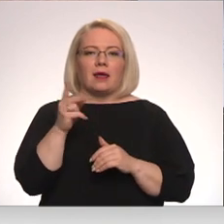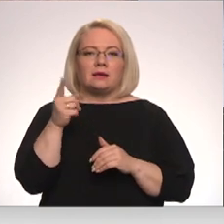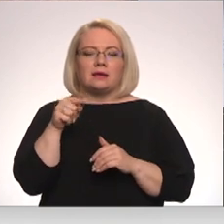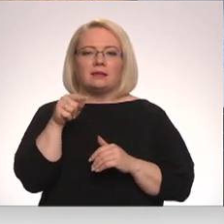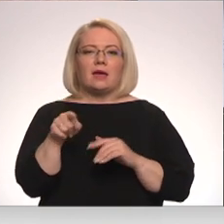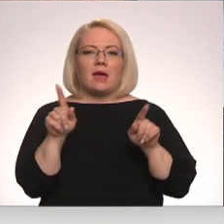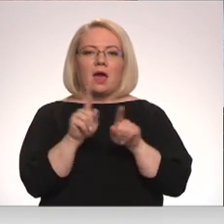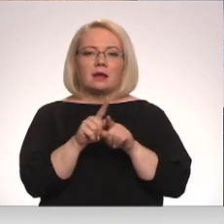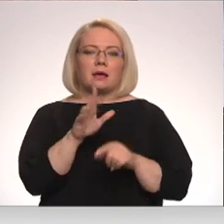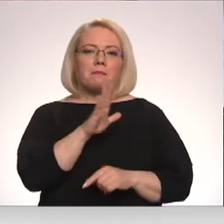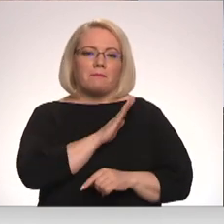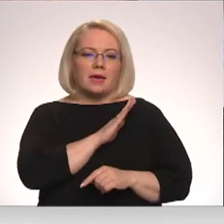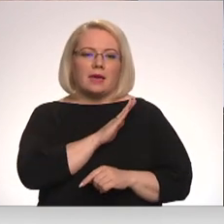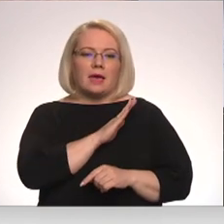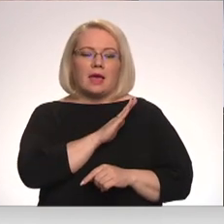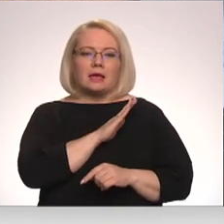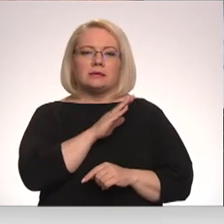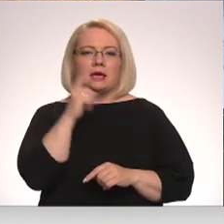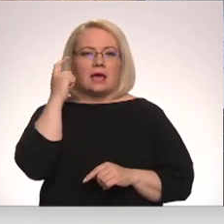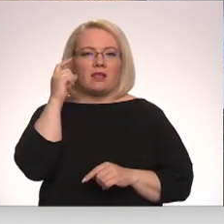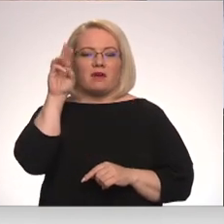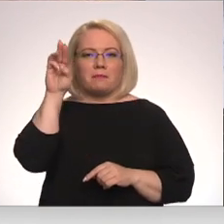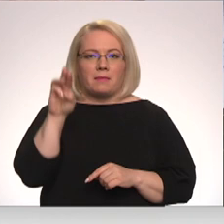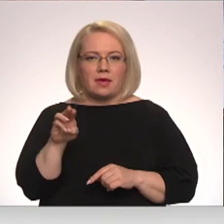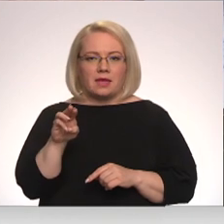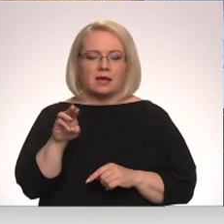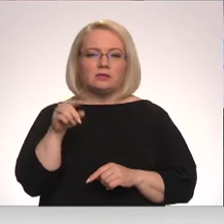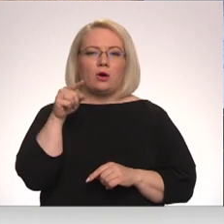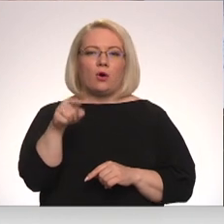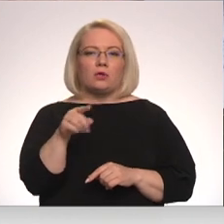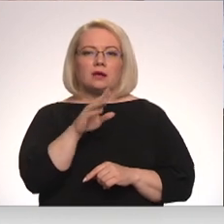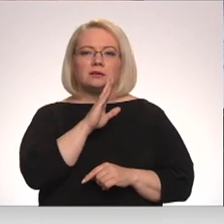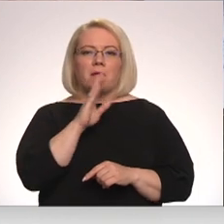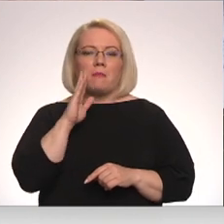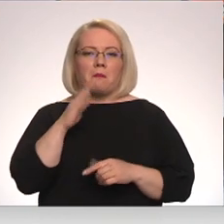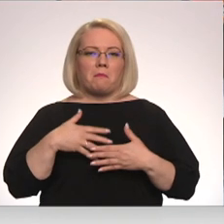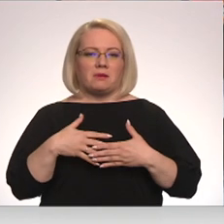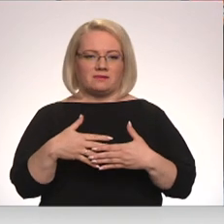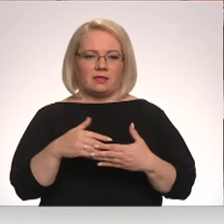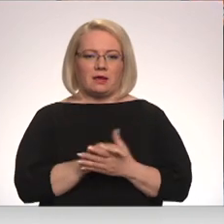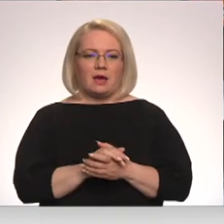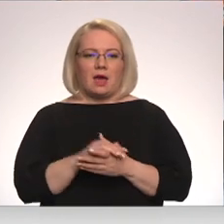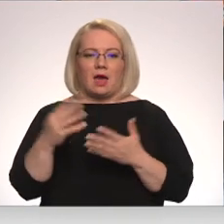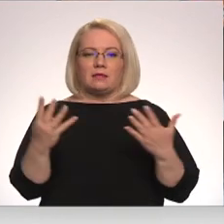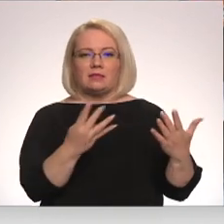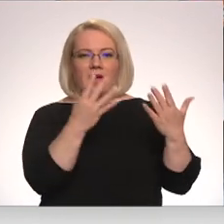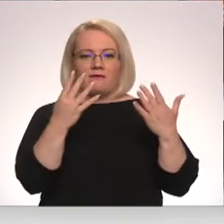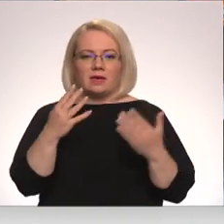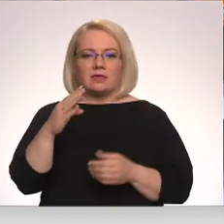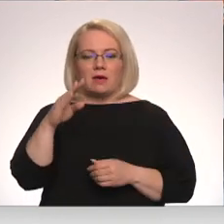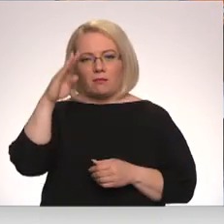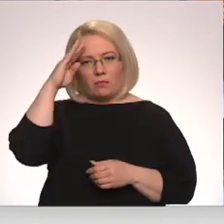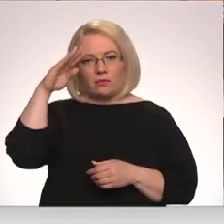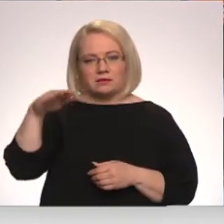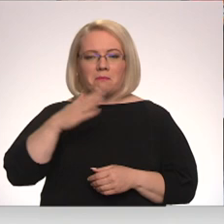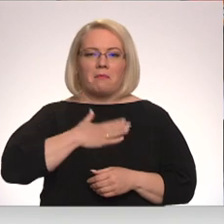arī bija janvāra mēnesis, un šeit arī Greks ir mammas vēderā. 9-gadīgajam Edvardam Treiņam